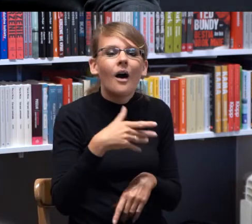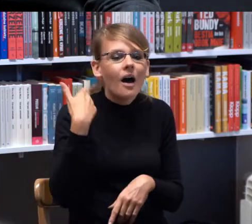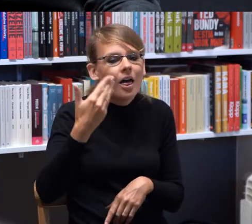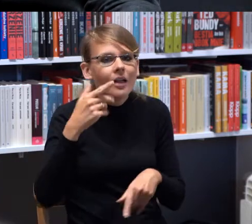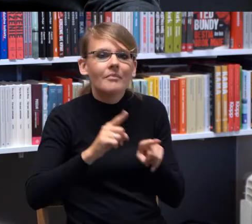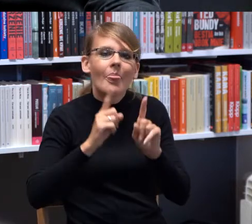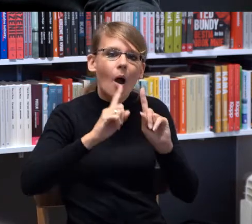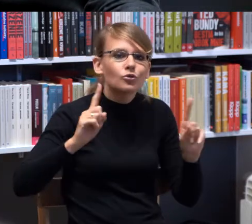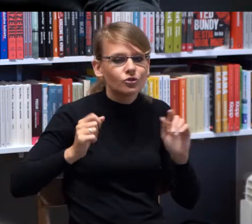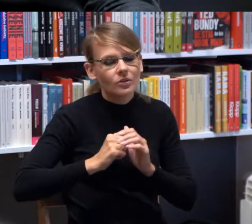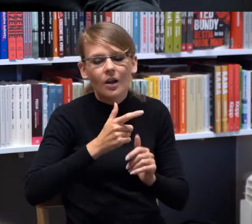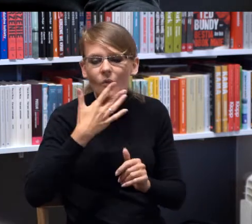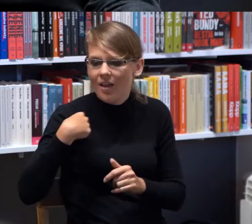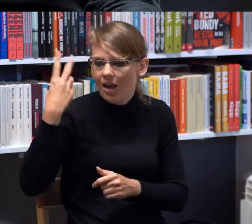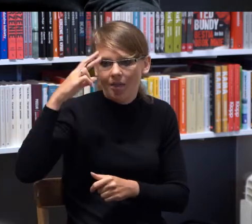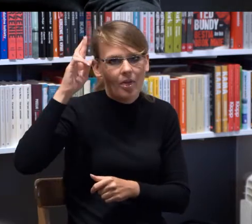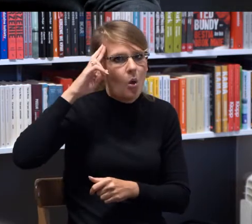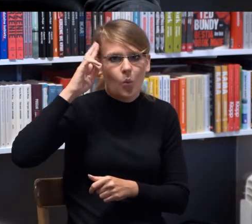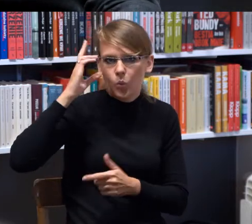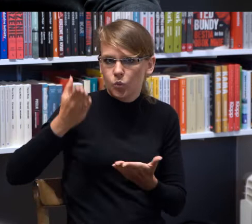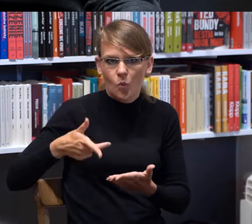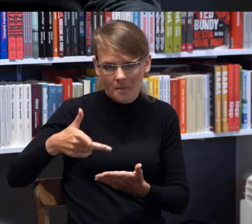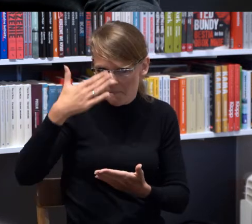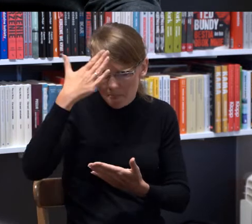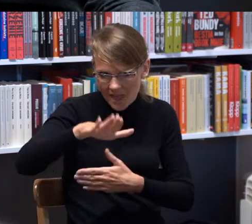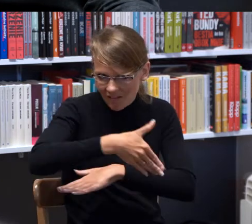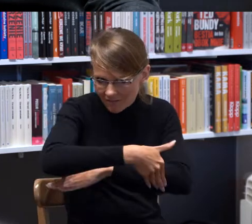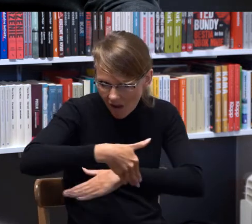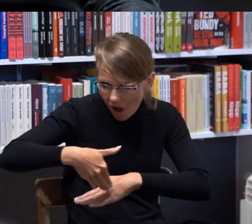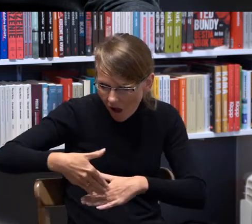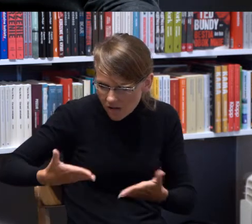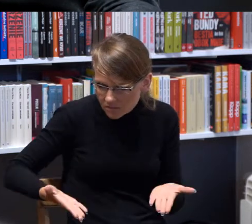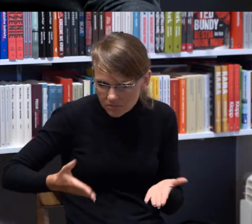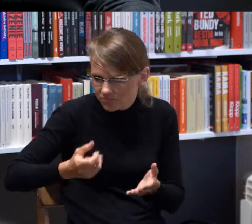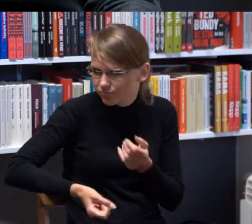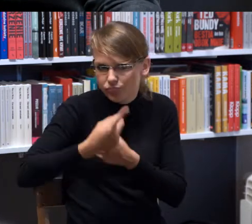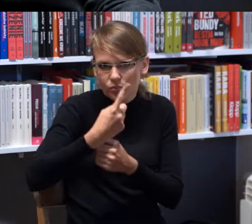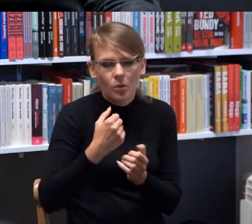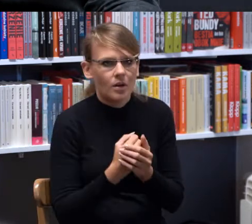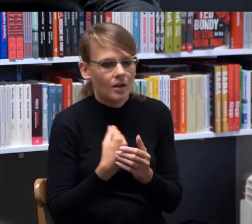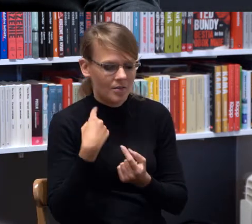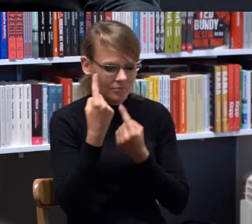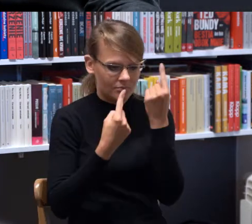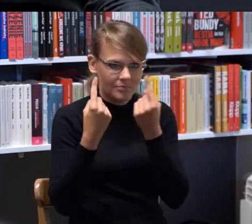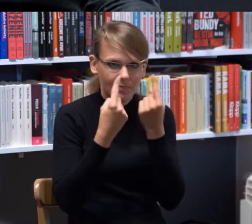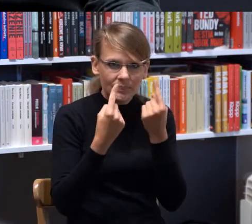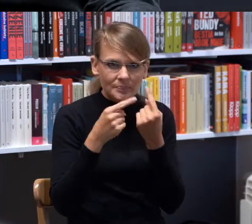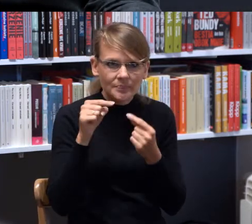on nie rozumie, jak można nie znać granic, nie mieć umiaru. I ja pomyślałam sobie o tym właśnie jako opowieści, nie tyle o